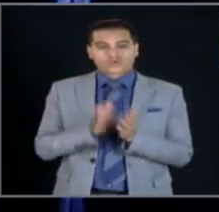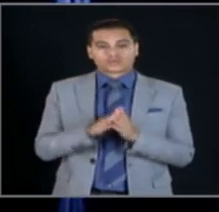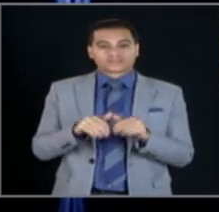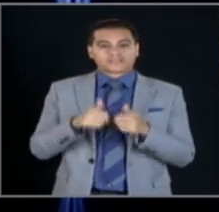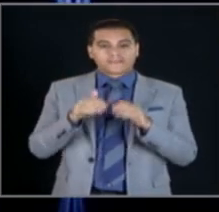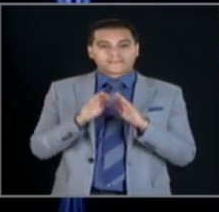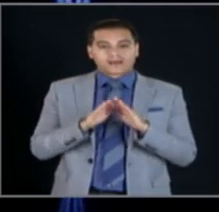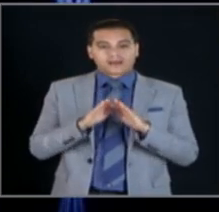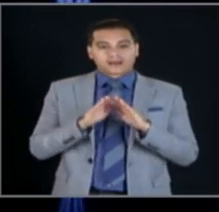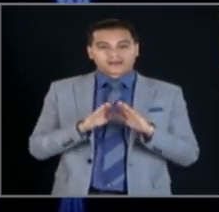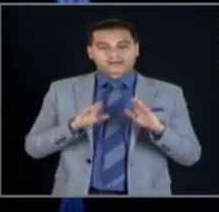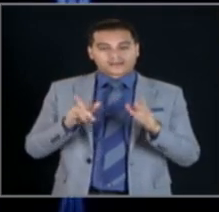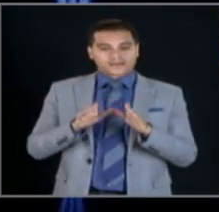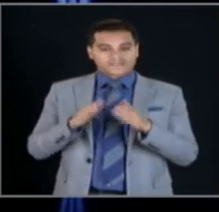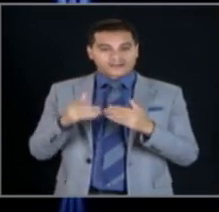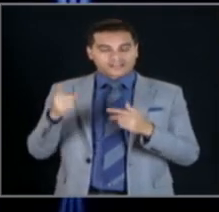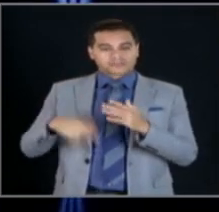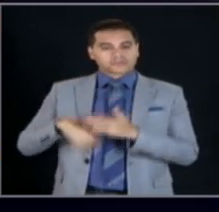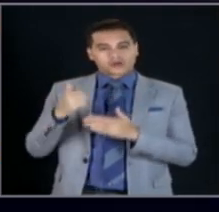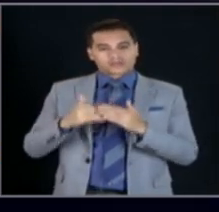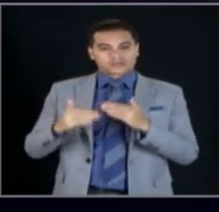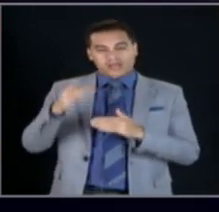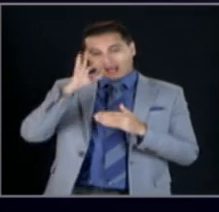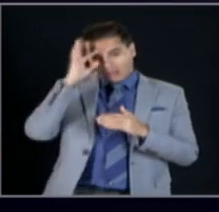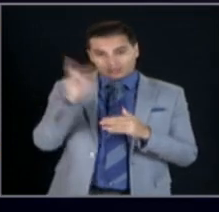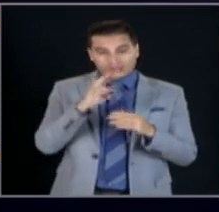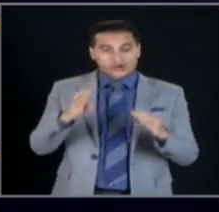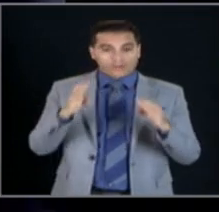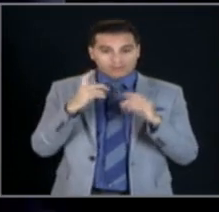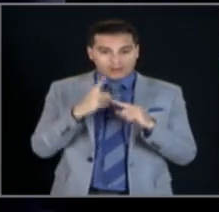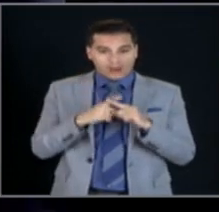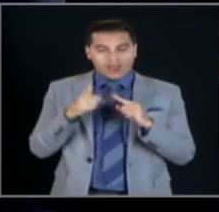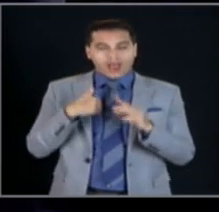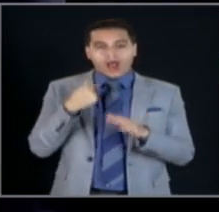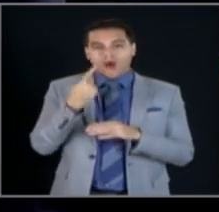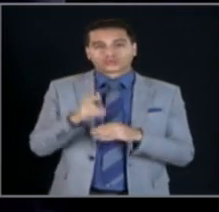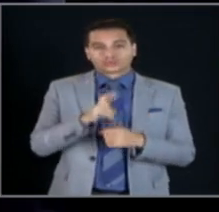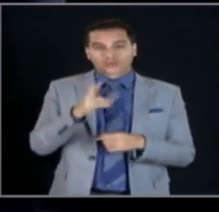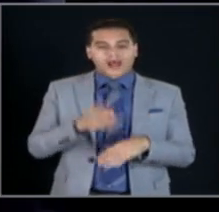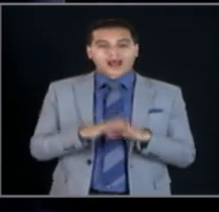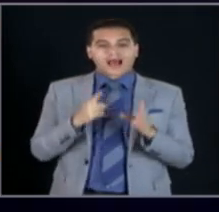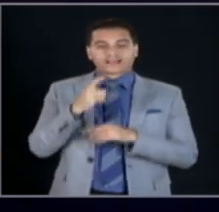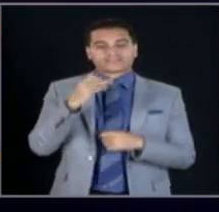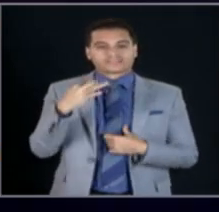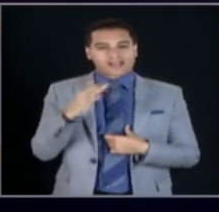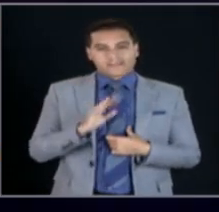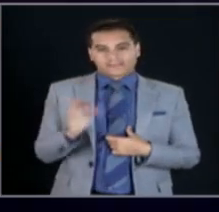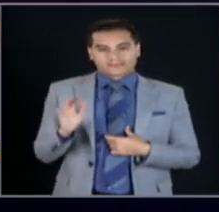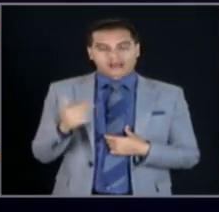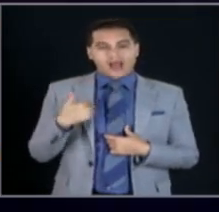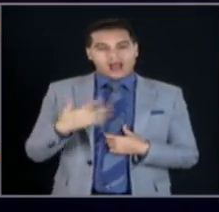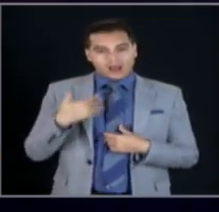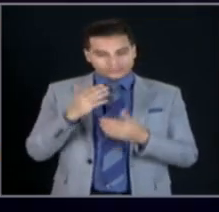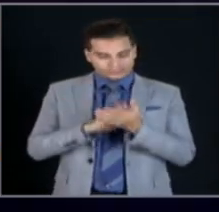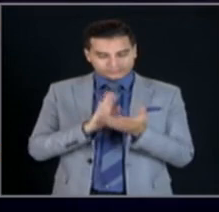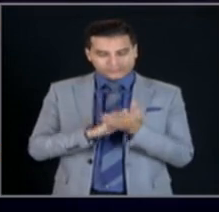سينما للتقدم لو انتم الاتنين جاوبتوا غلط هنلعب على الهدف الذهبي عايز